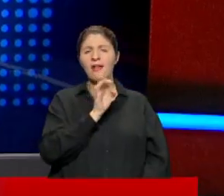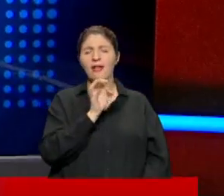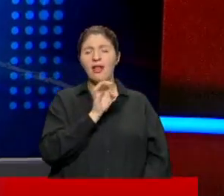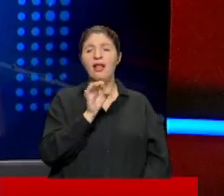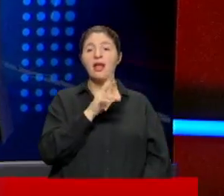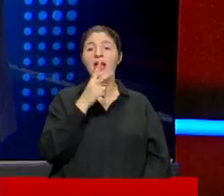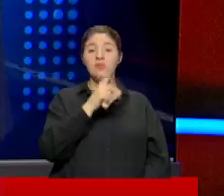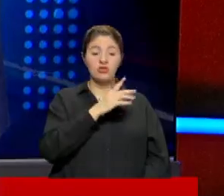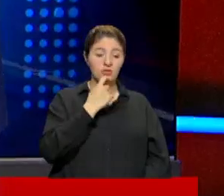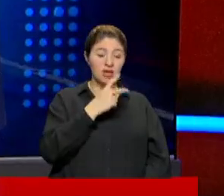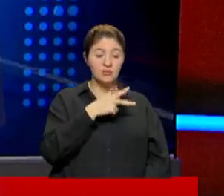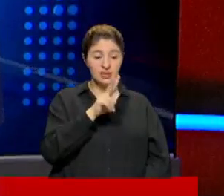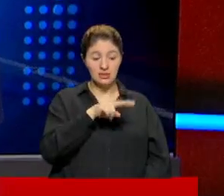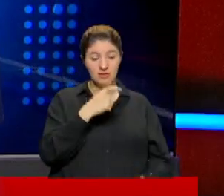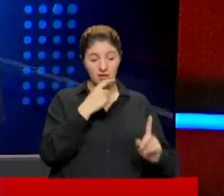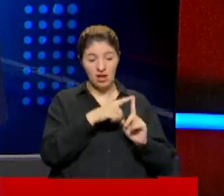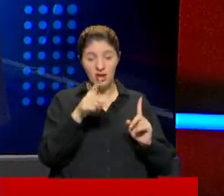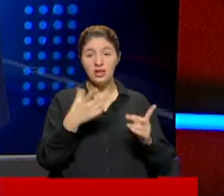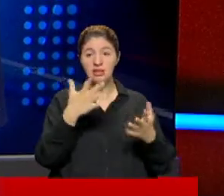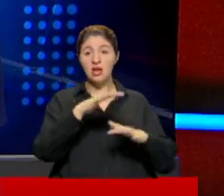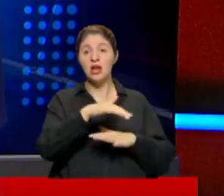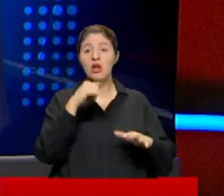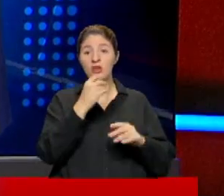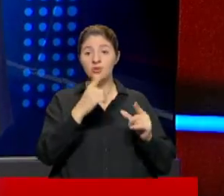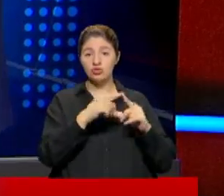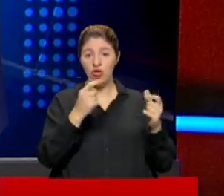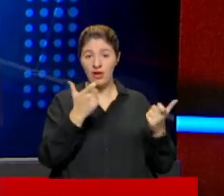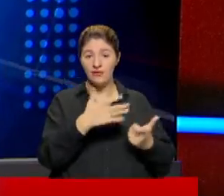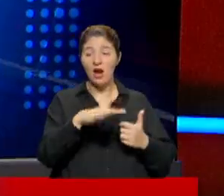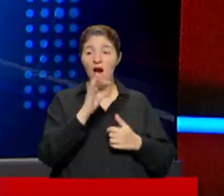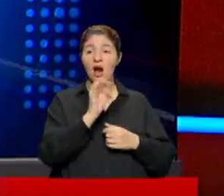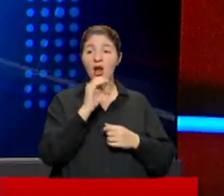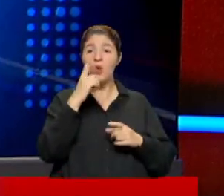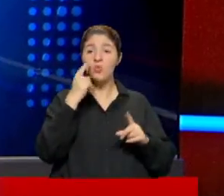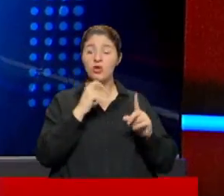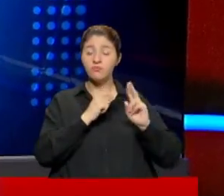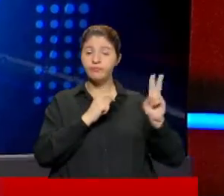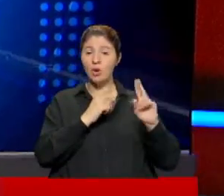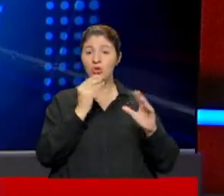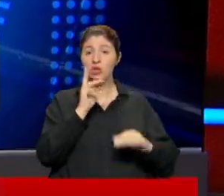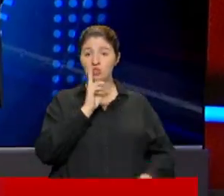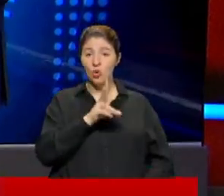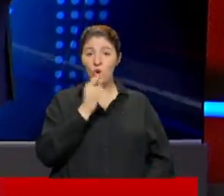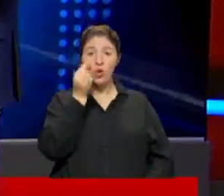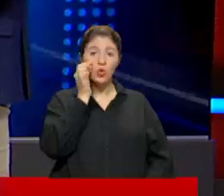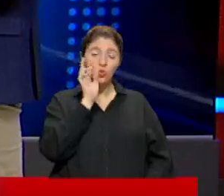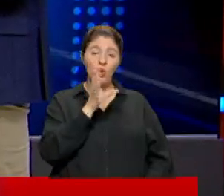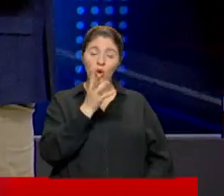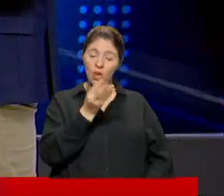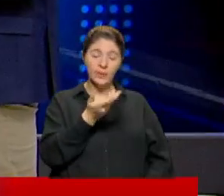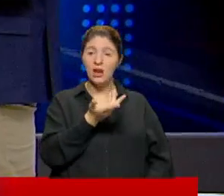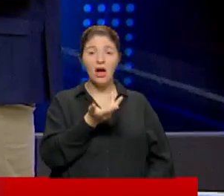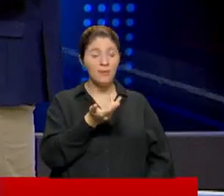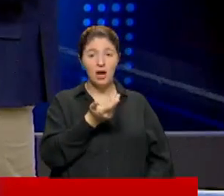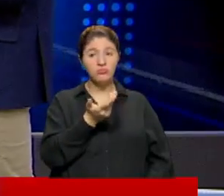yılından 2022 yılına kadar zaten İlhak edilen bir coğrafya hala Ukrayna'ya ait olarak görüyor gözlemliyor olabilir